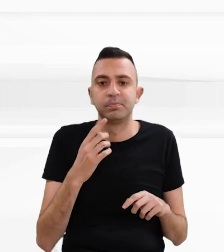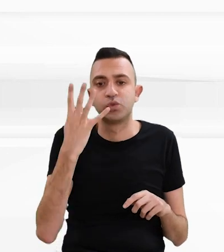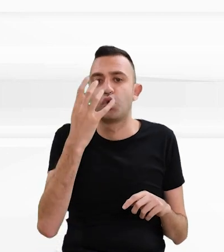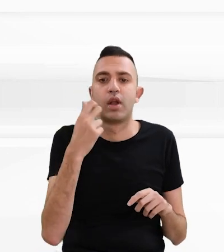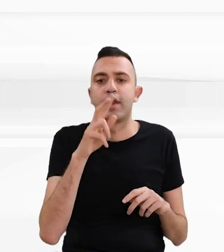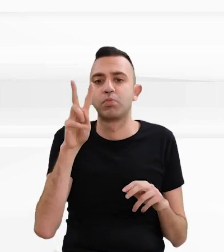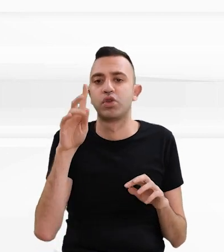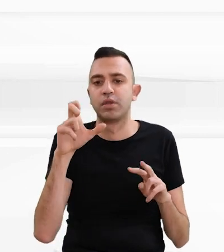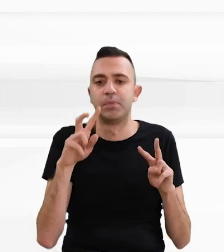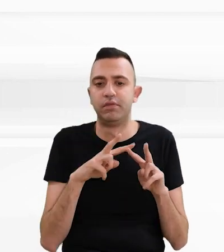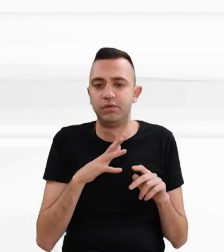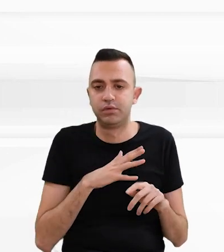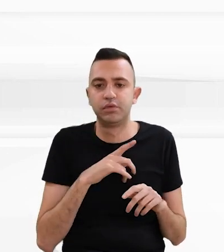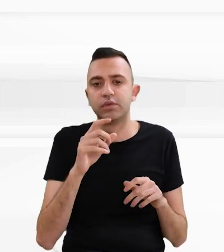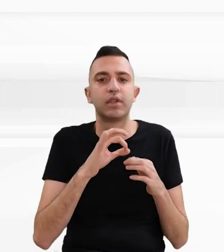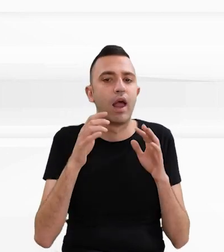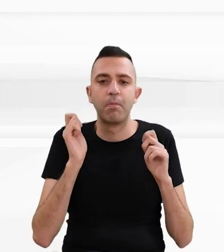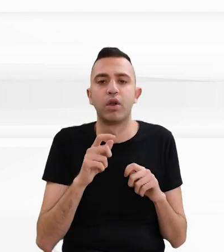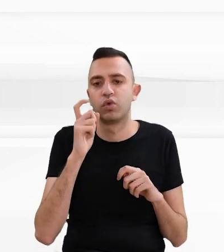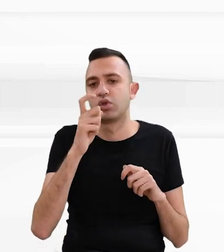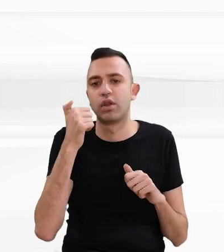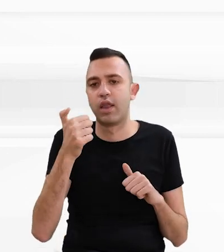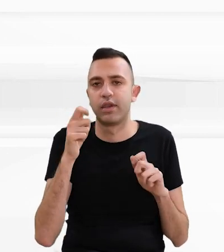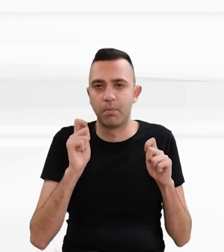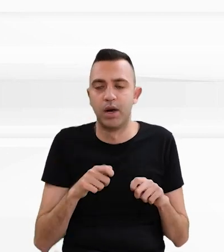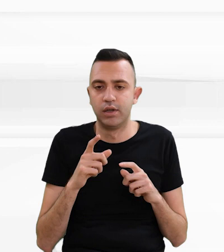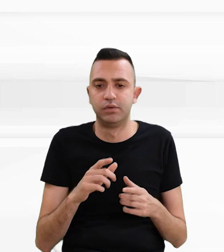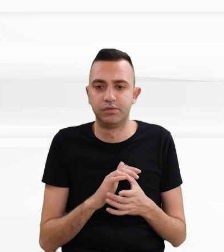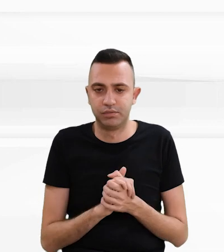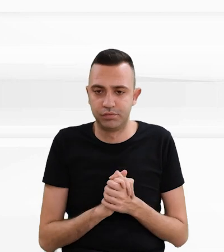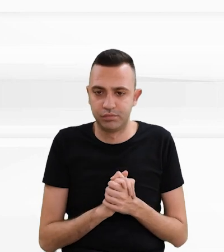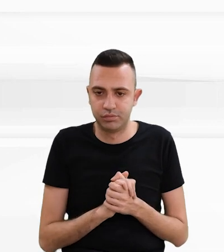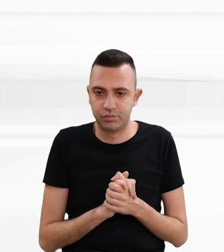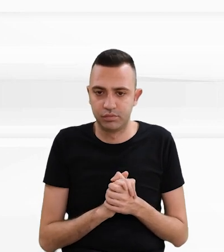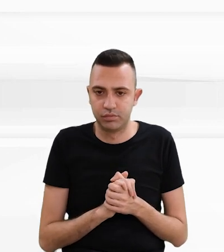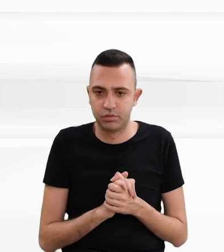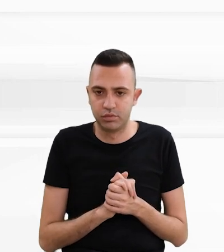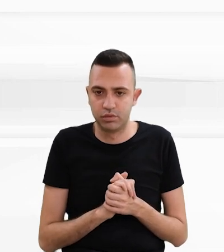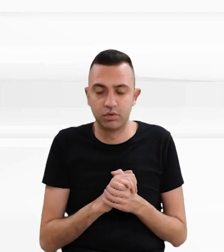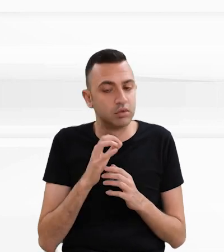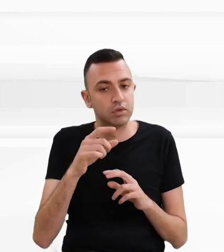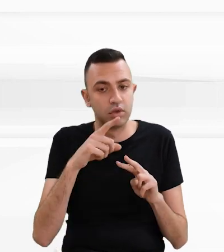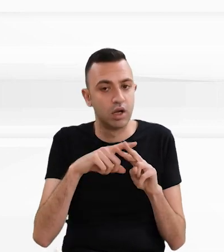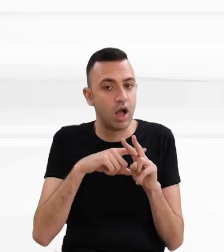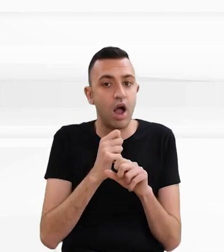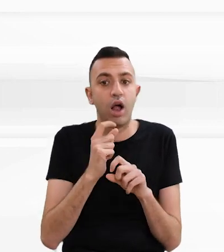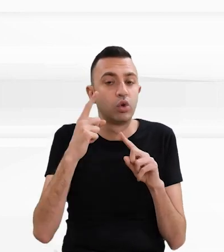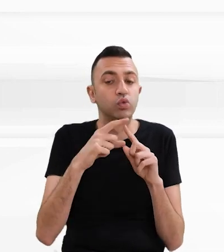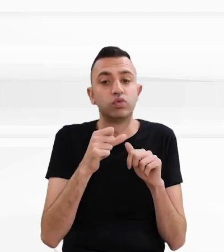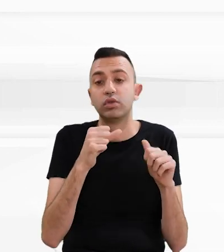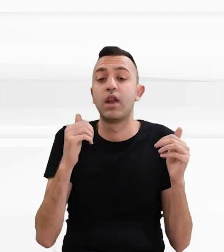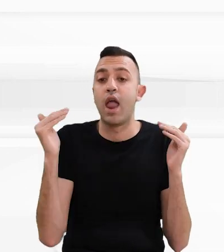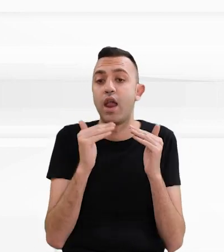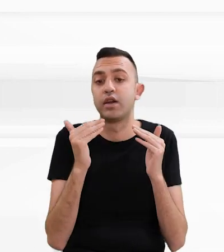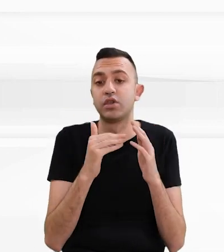tane de 24 santimetre miz var burada ne yapar 96 yapar bunu da yazdık şimdi bu ayrıt uzunlukları toplamı eşit